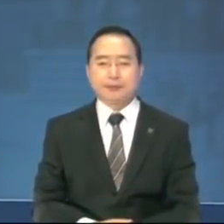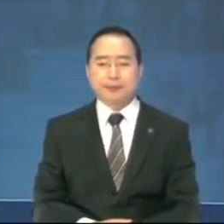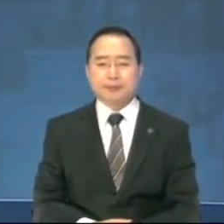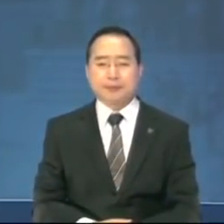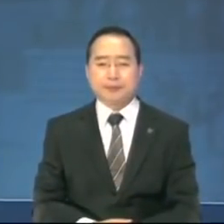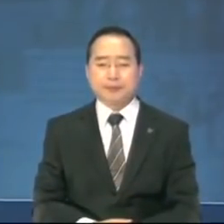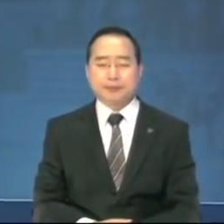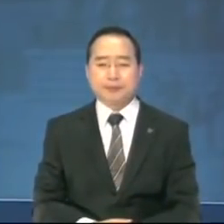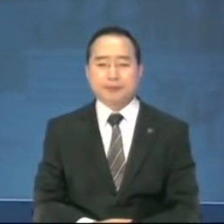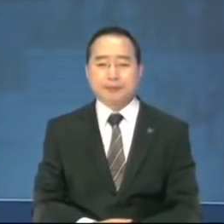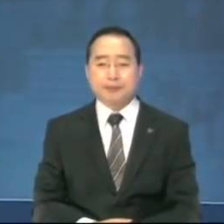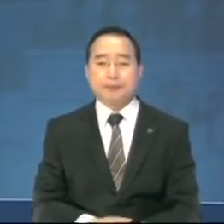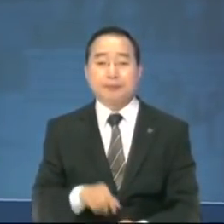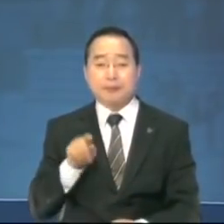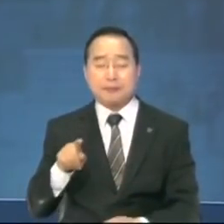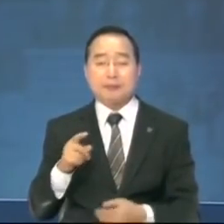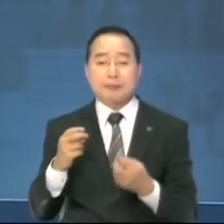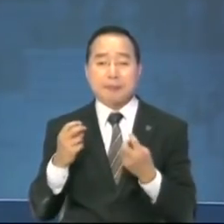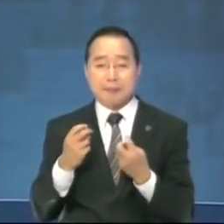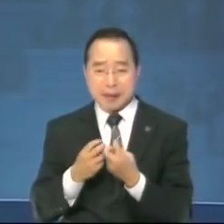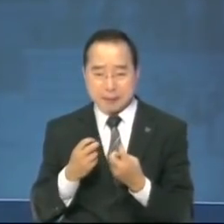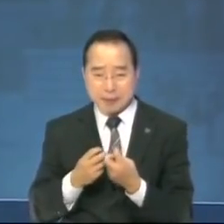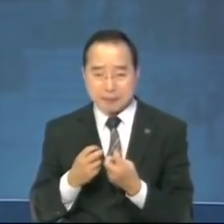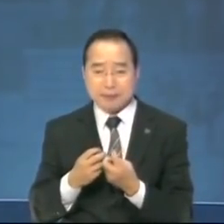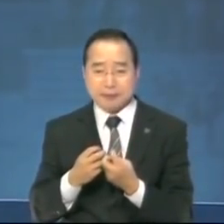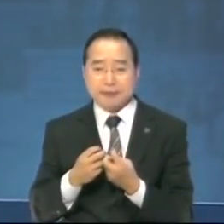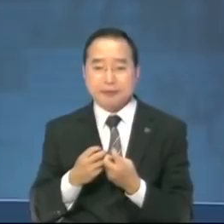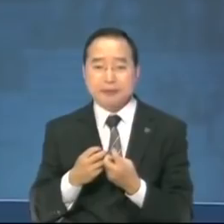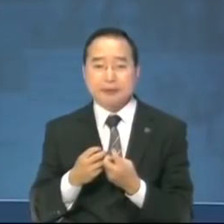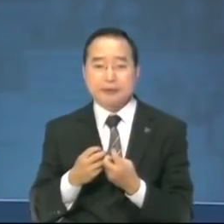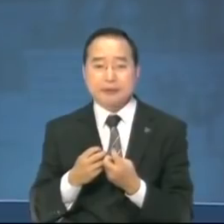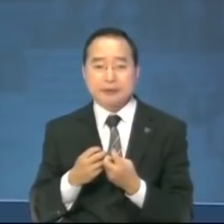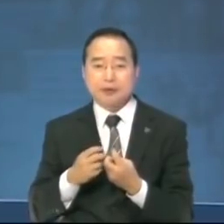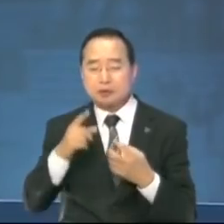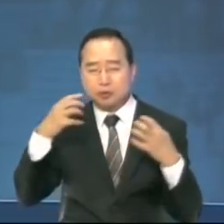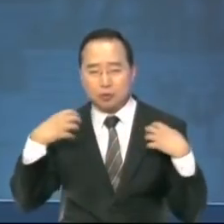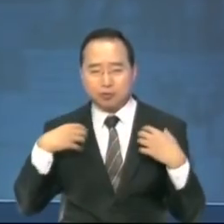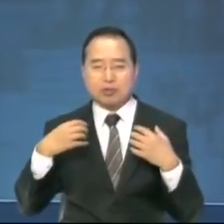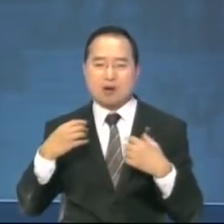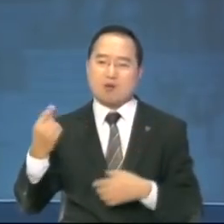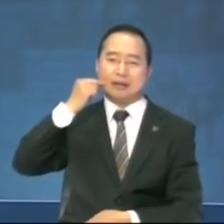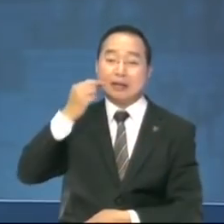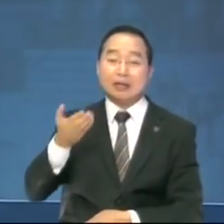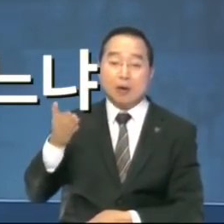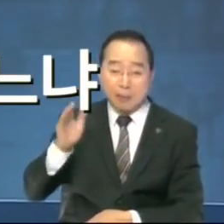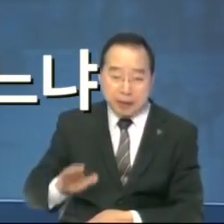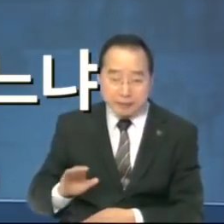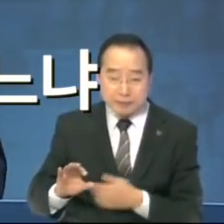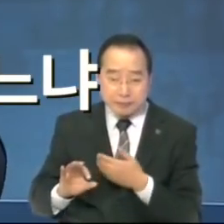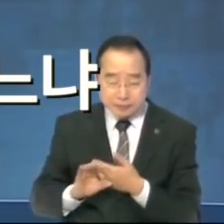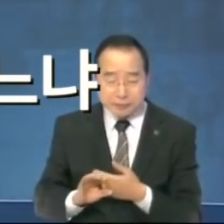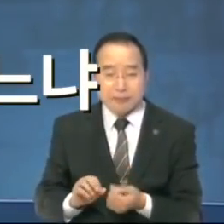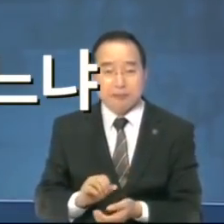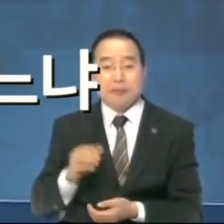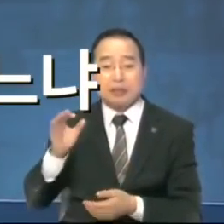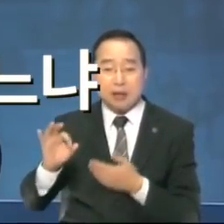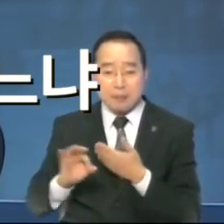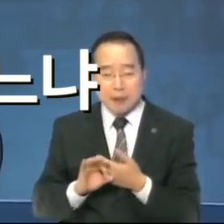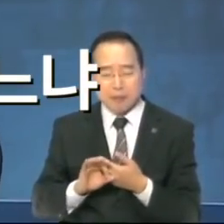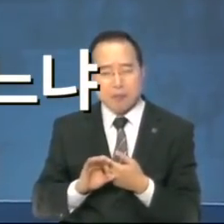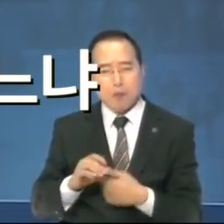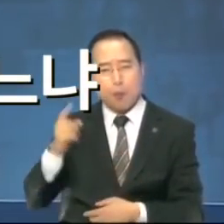그런 방안을 이 정부가 발표한 것이었다고 생각합니다. 왜